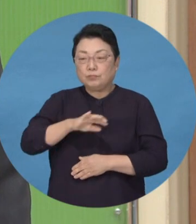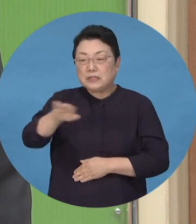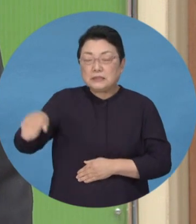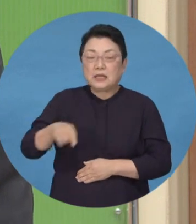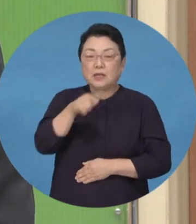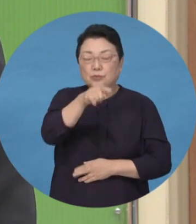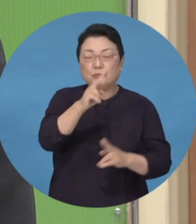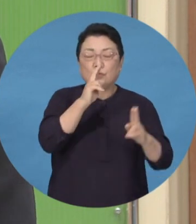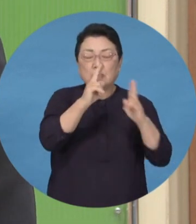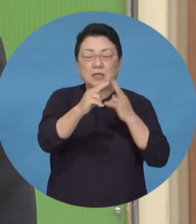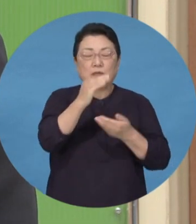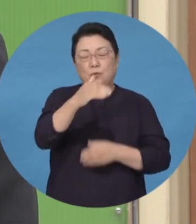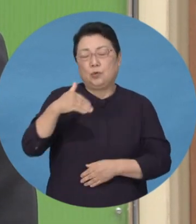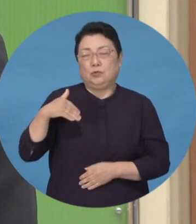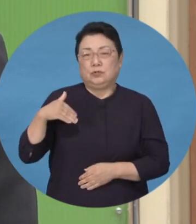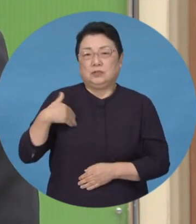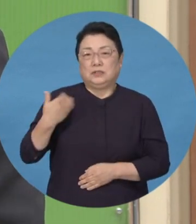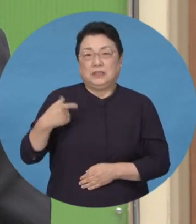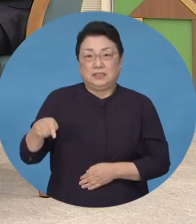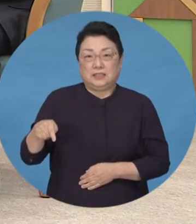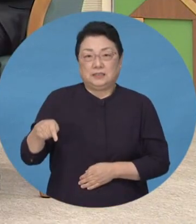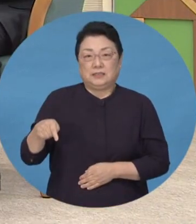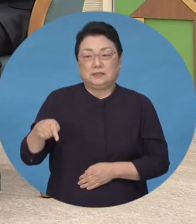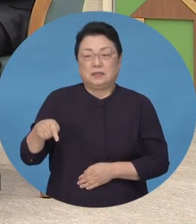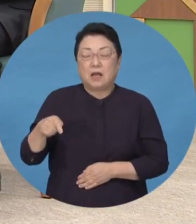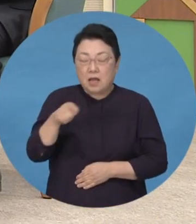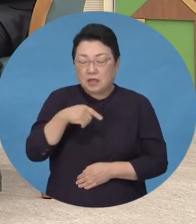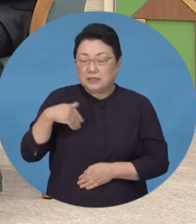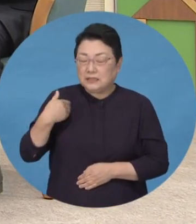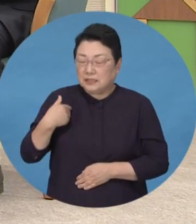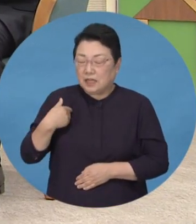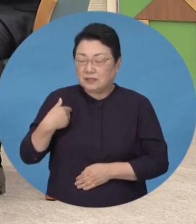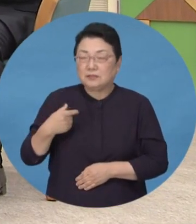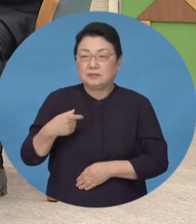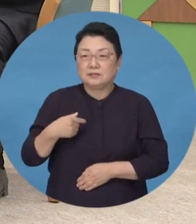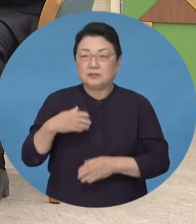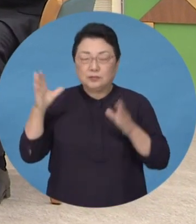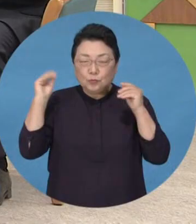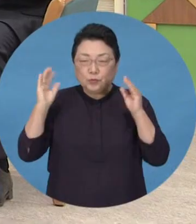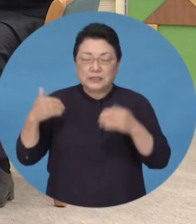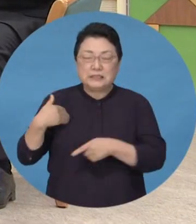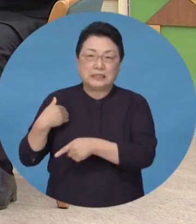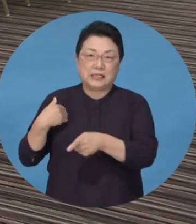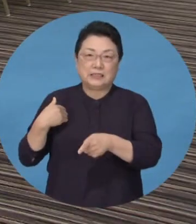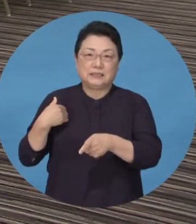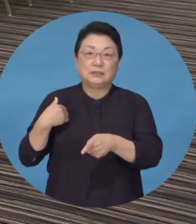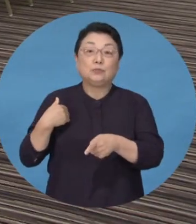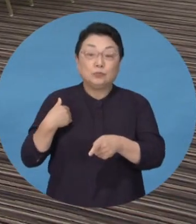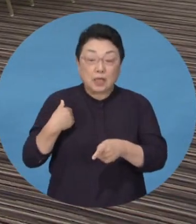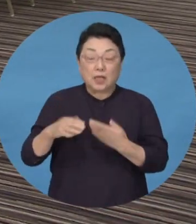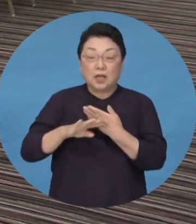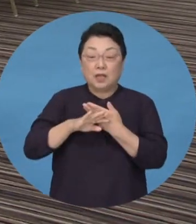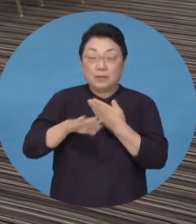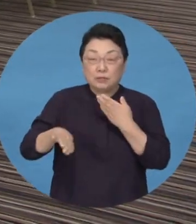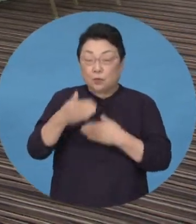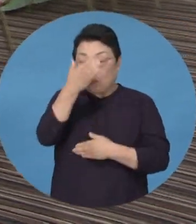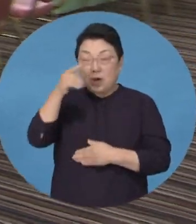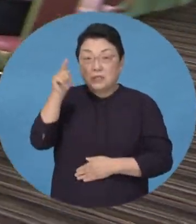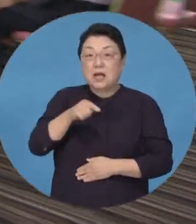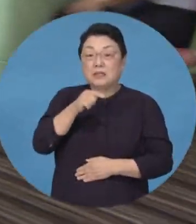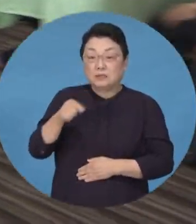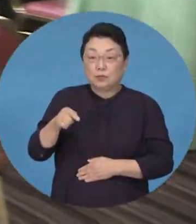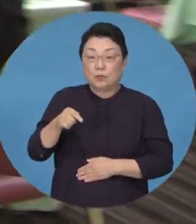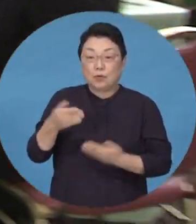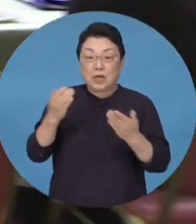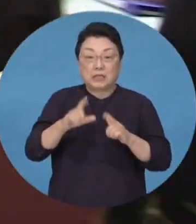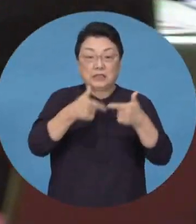業種なんかが多いものですから知られていない知られていないが故に就職希望者がやって